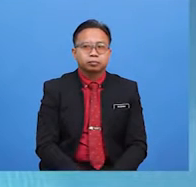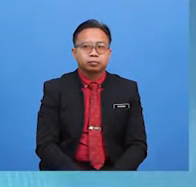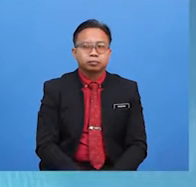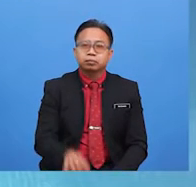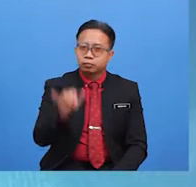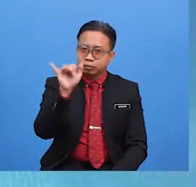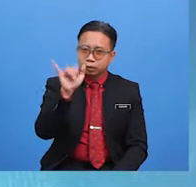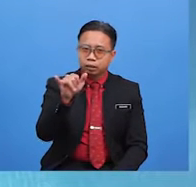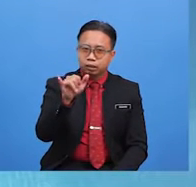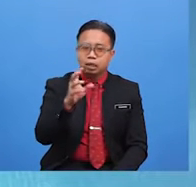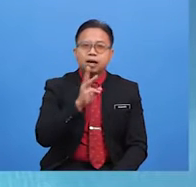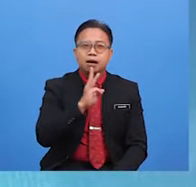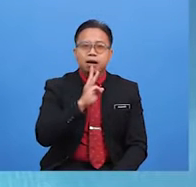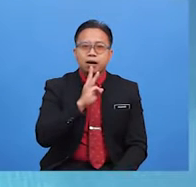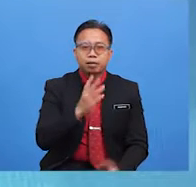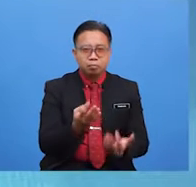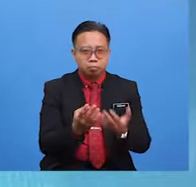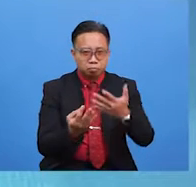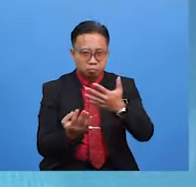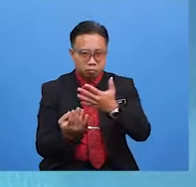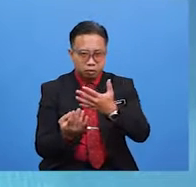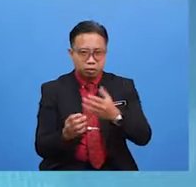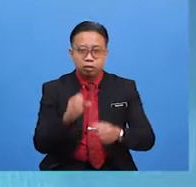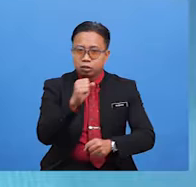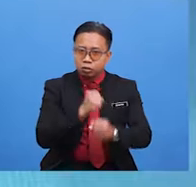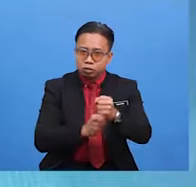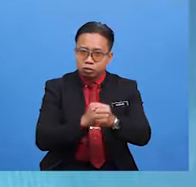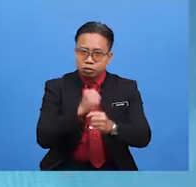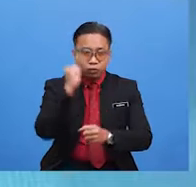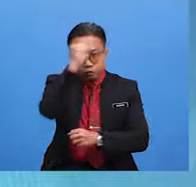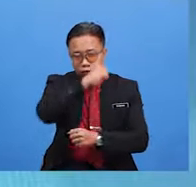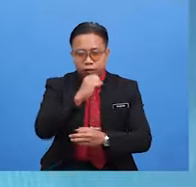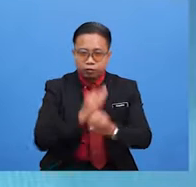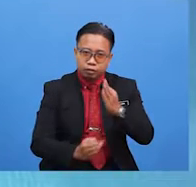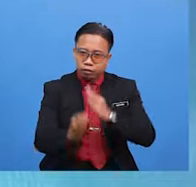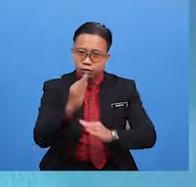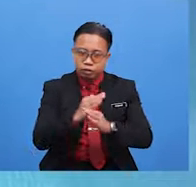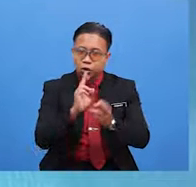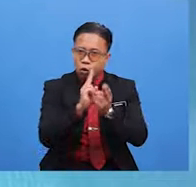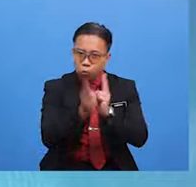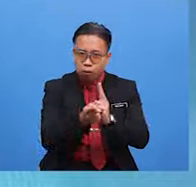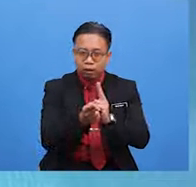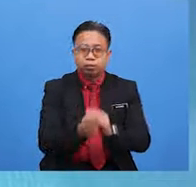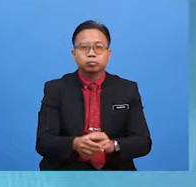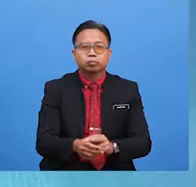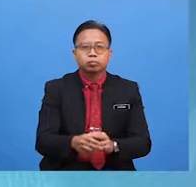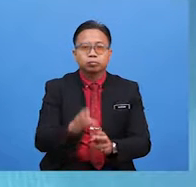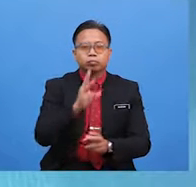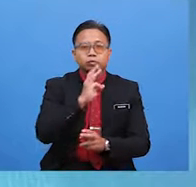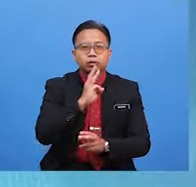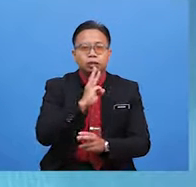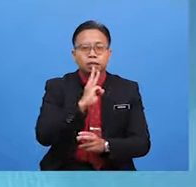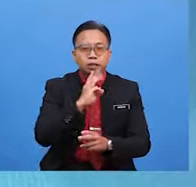Ya, air mendidih merupakan sifat fizik kerana air cuba berubah keadaan cecair kepada